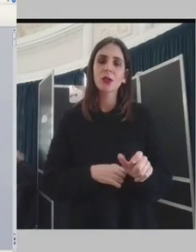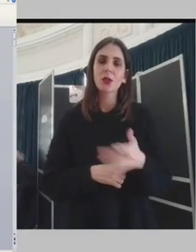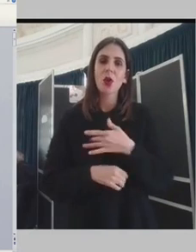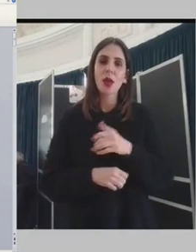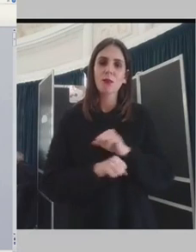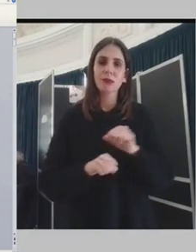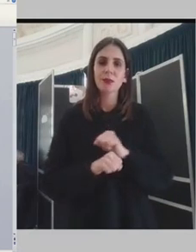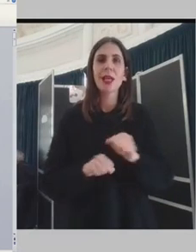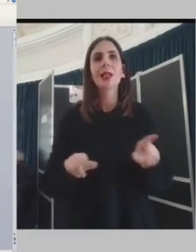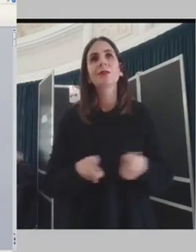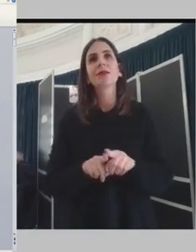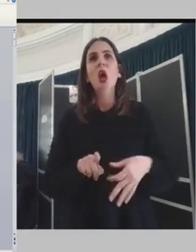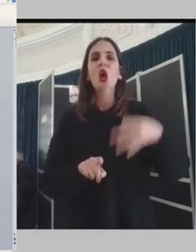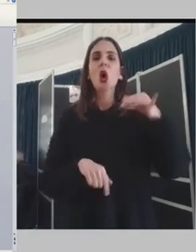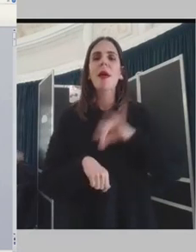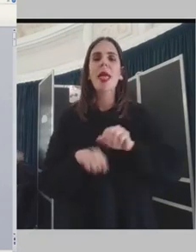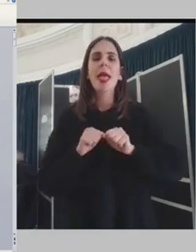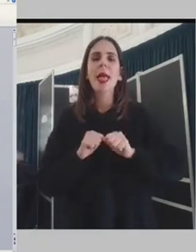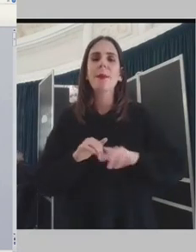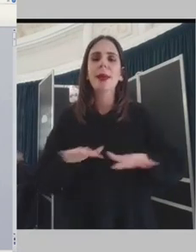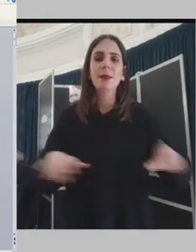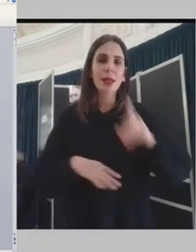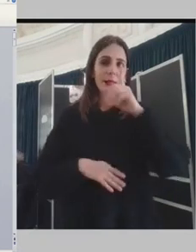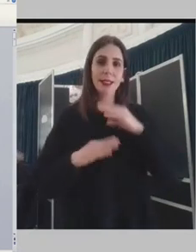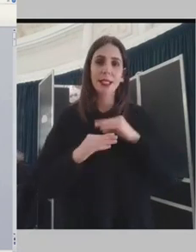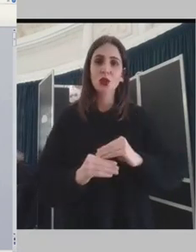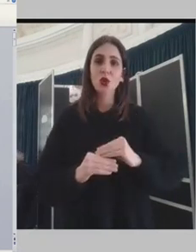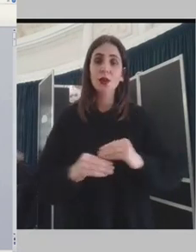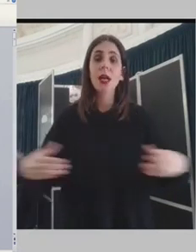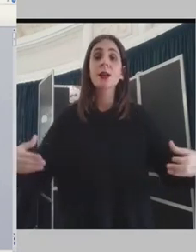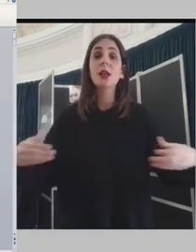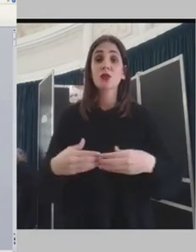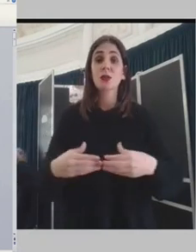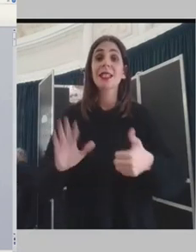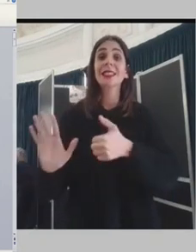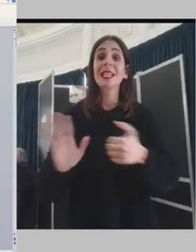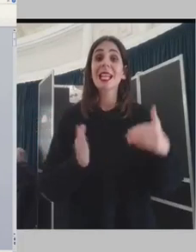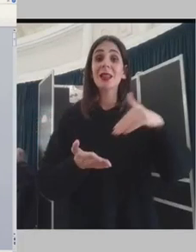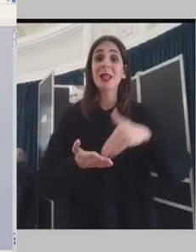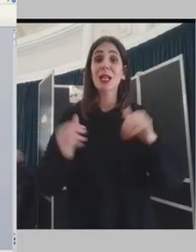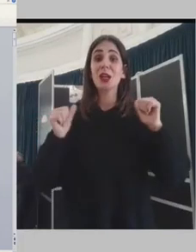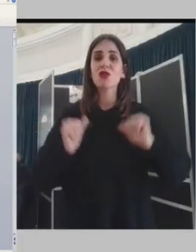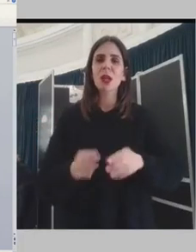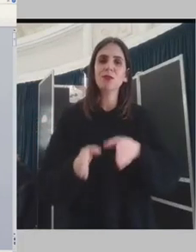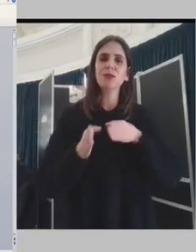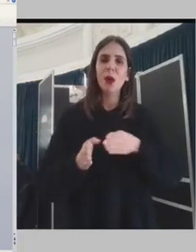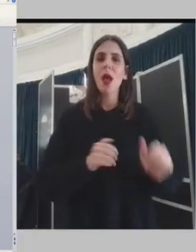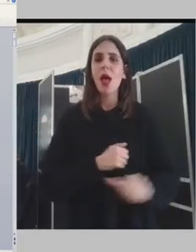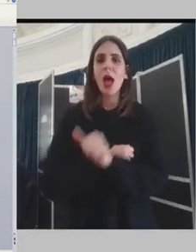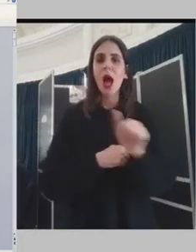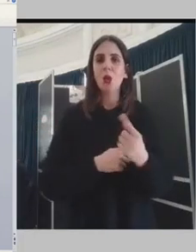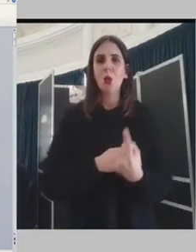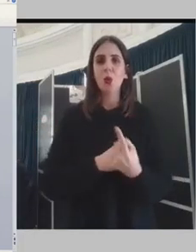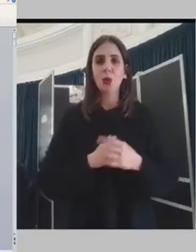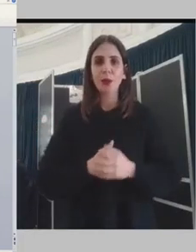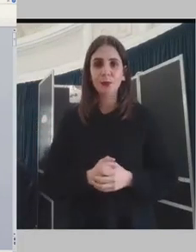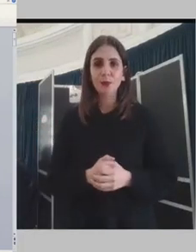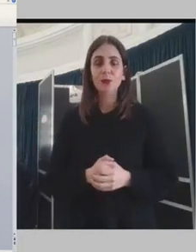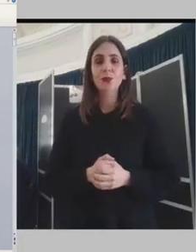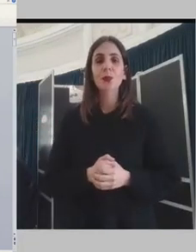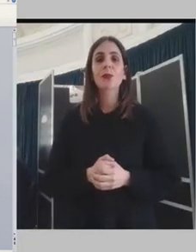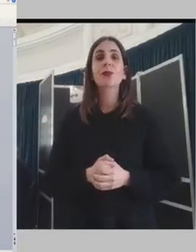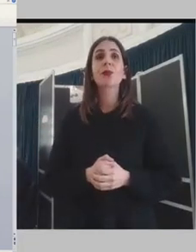epidemia silenziosa che colpisce 60.000 cittadini italiani ogni anno. Andiamo a vedere